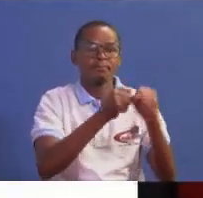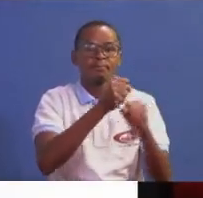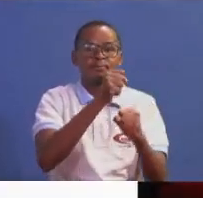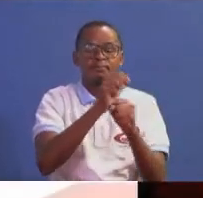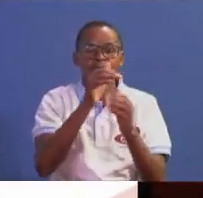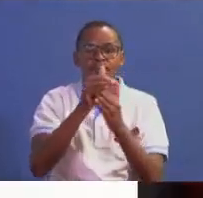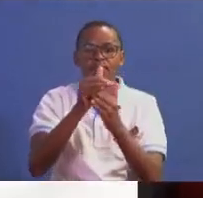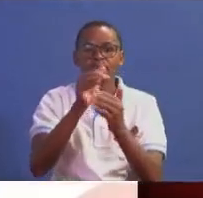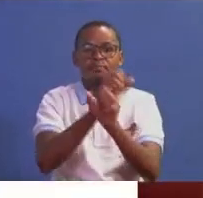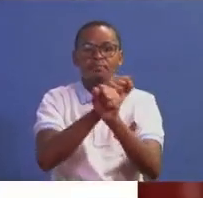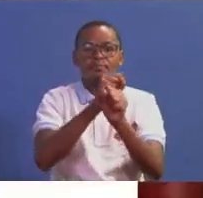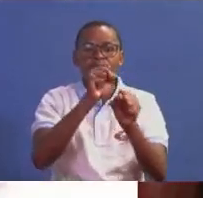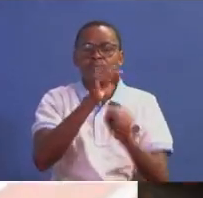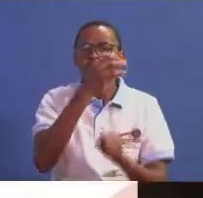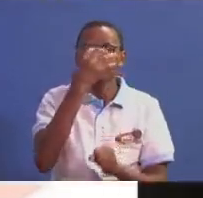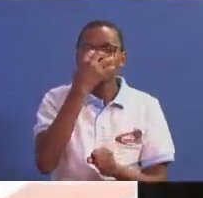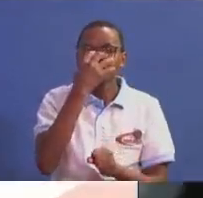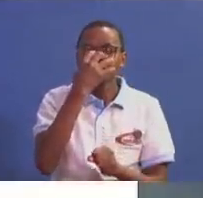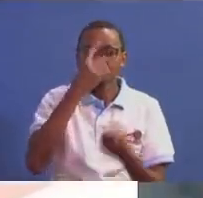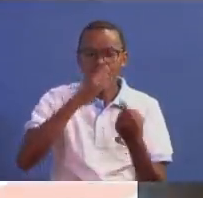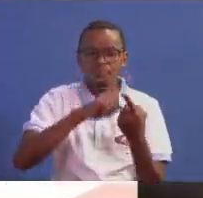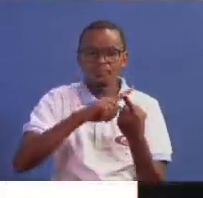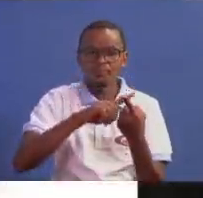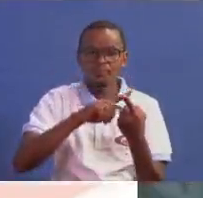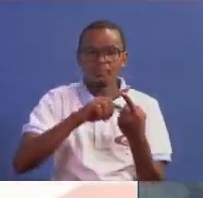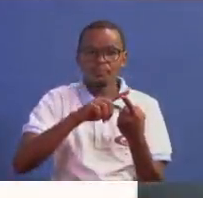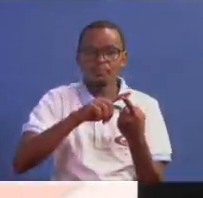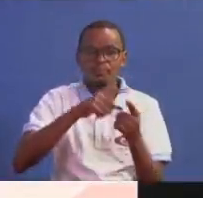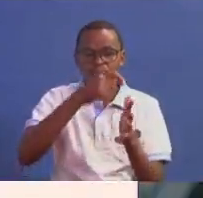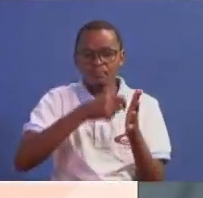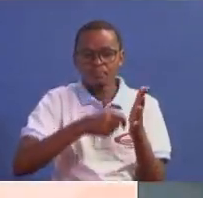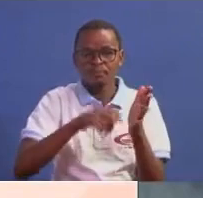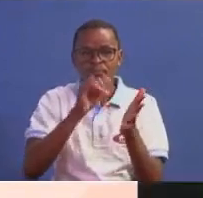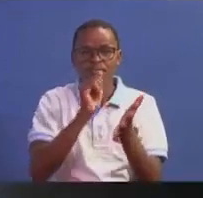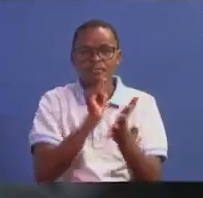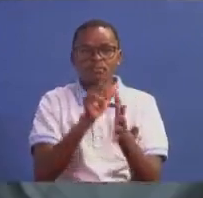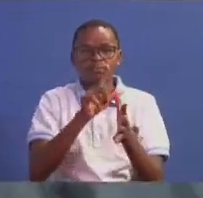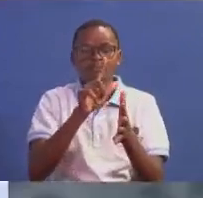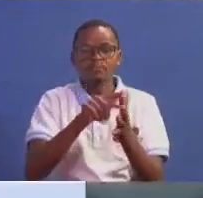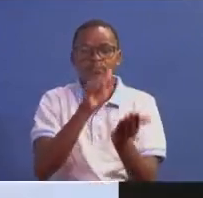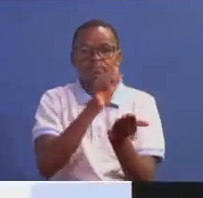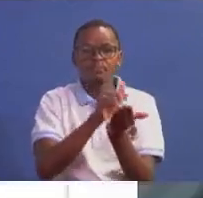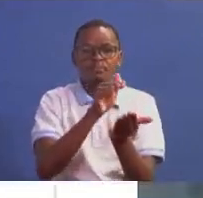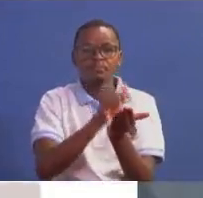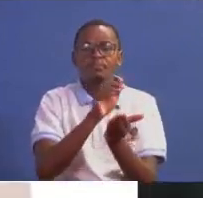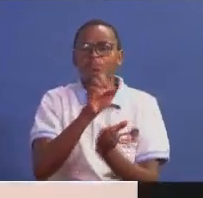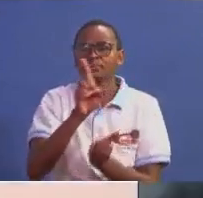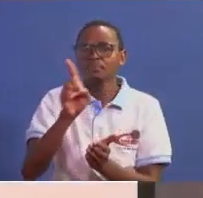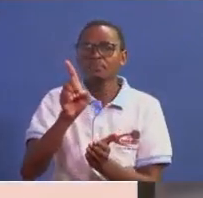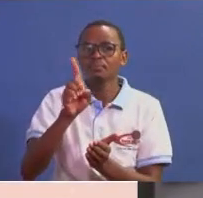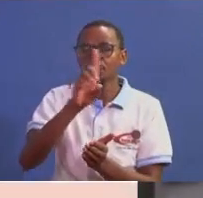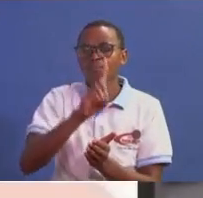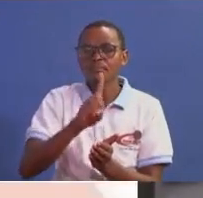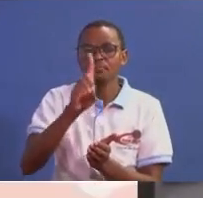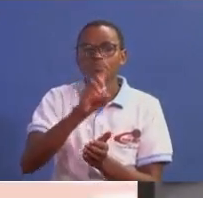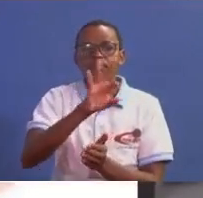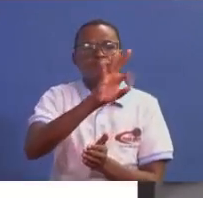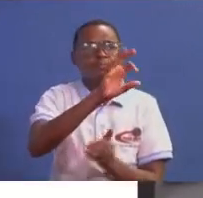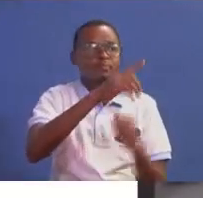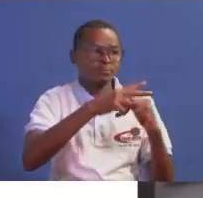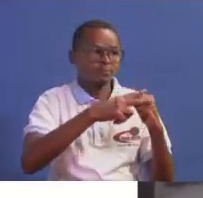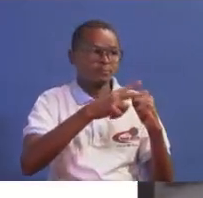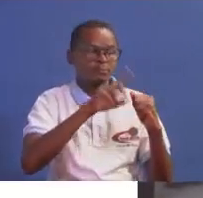wa kwanza uongozi wa Rais William Ruto. Kuongezeka kwa mikopo ya kigeni ambayo kulingana na benki kuu nchini humo ni dola